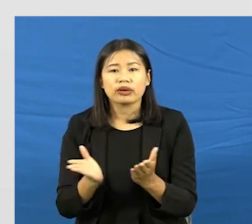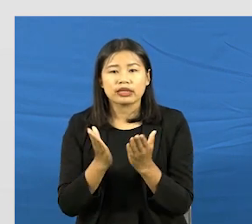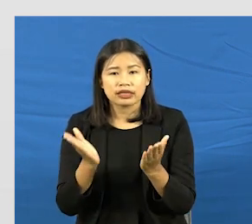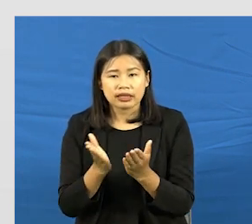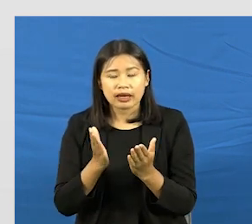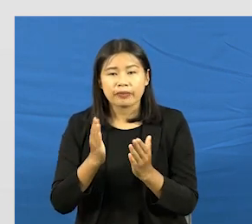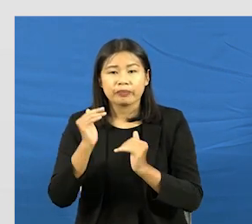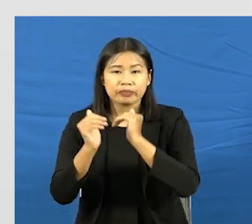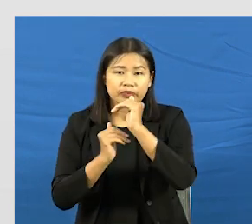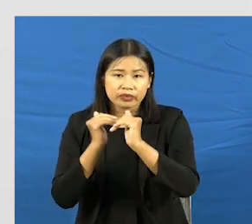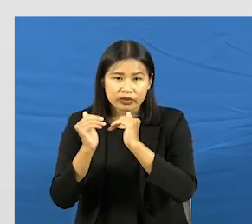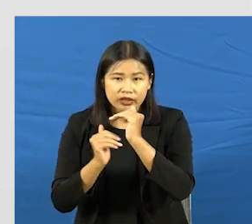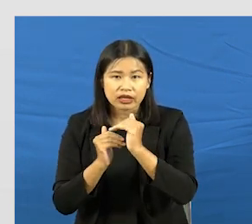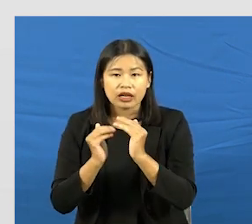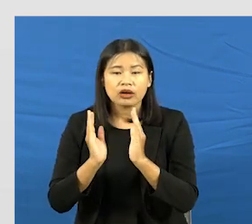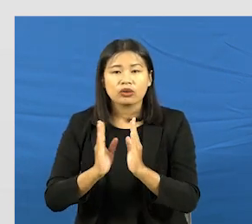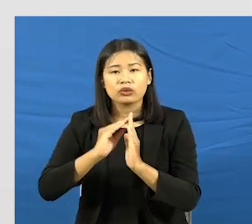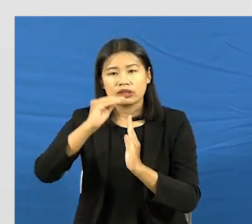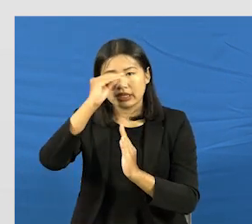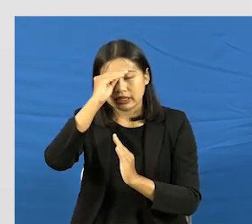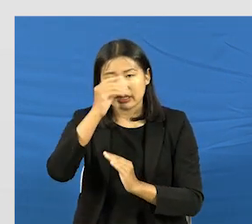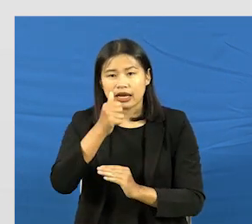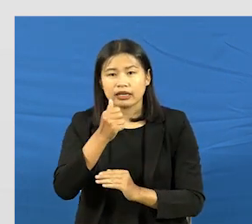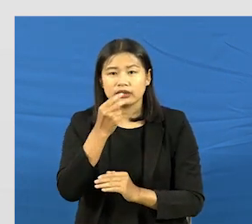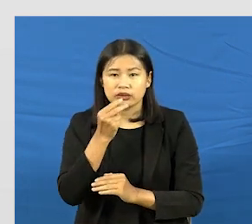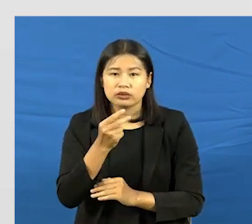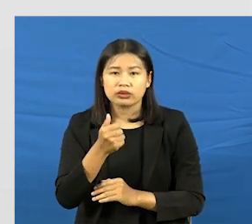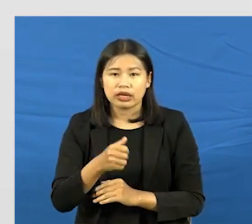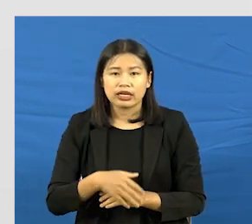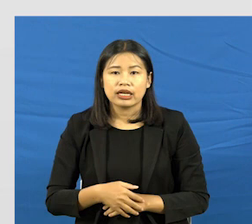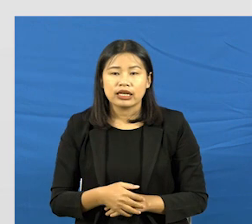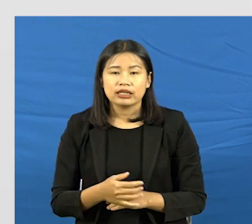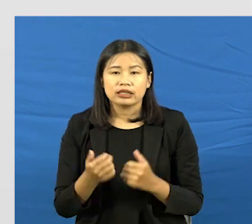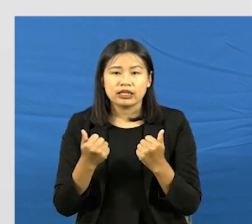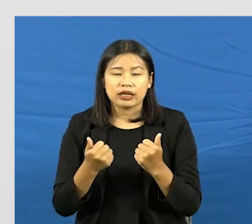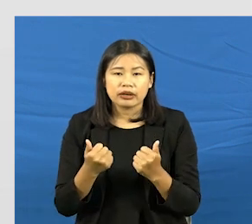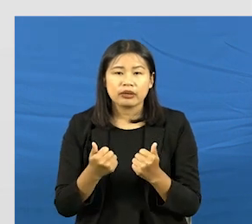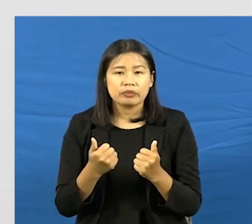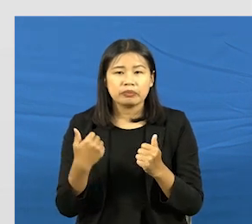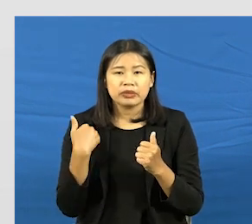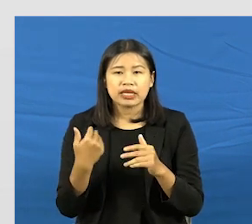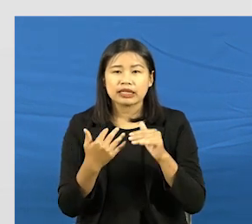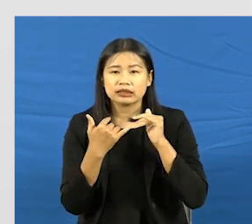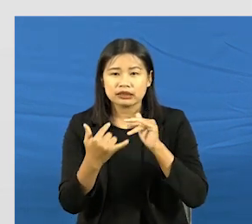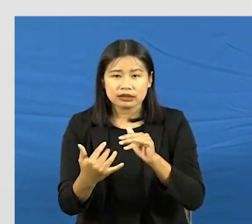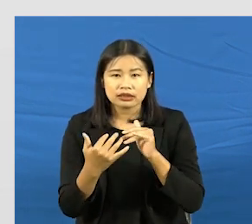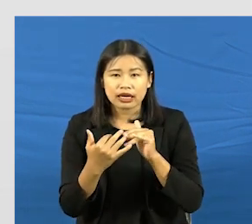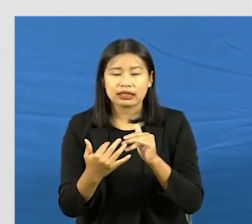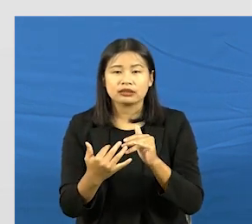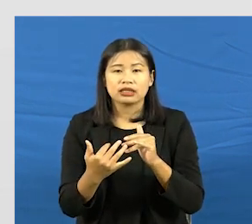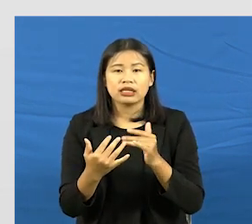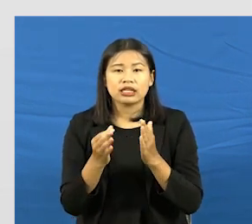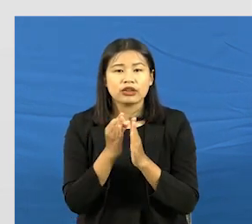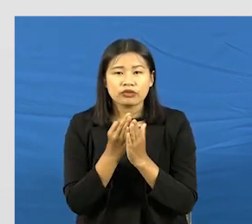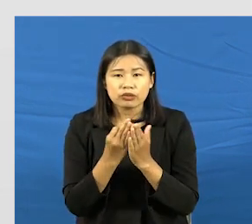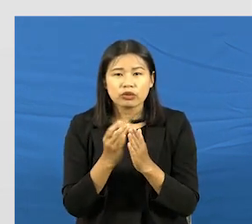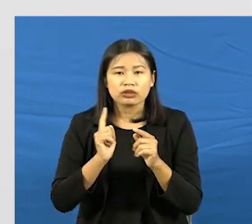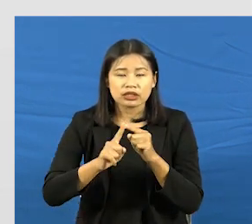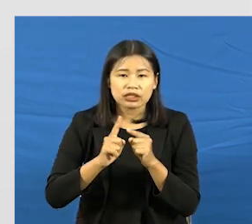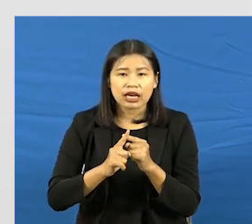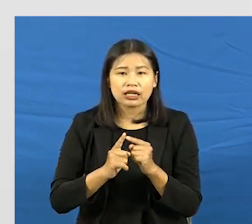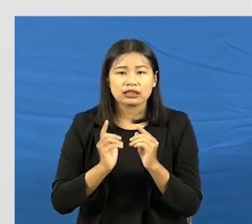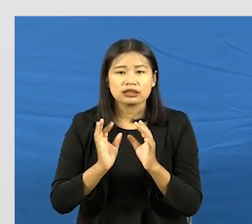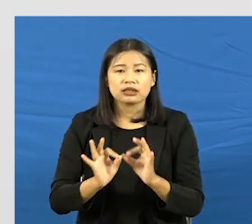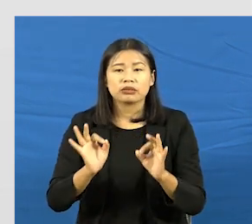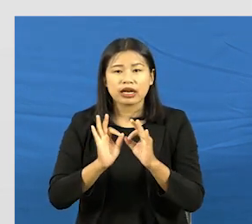การสื่อสารนะครับที่เราต้องใช้อยู่เป็นประจำเพราะนั้นนักศึกษาจะต้องเข้ามาดูเข้ามาเช็คนะเว็บเพจเหล่านี้เฟซบุ๊